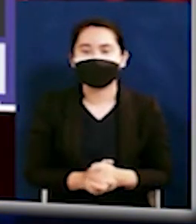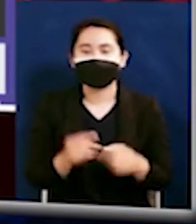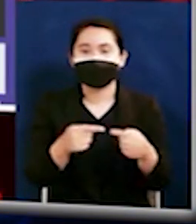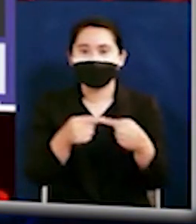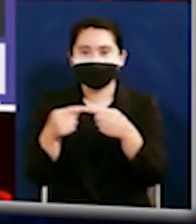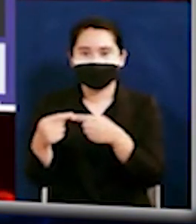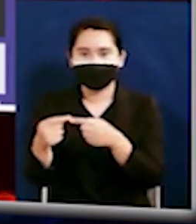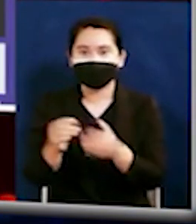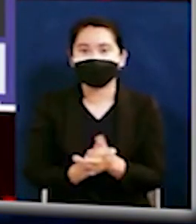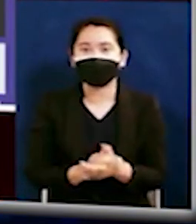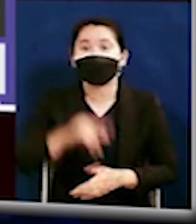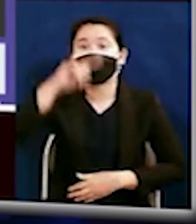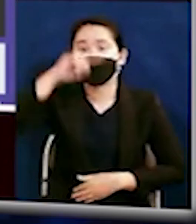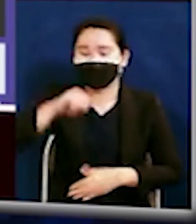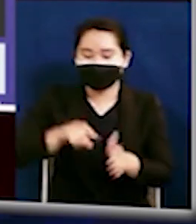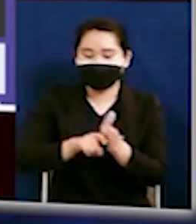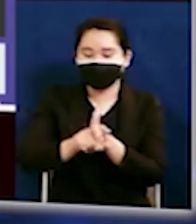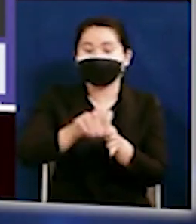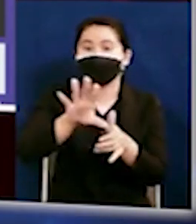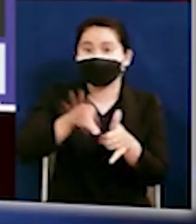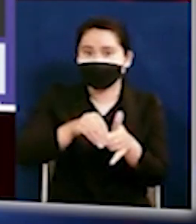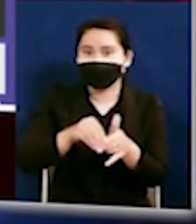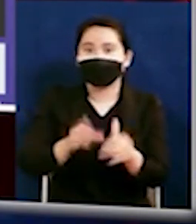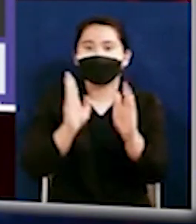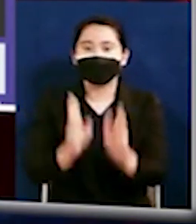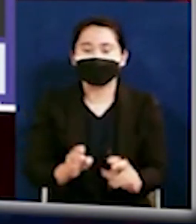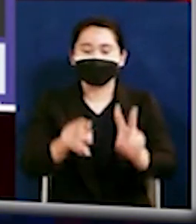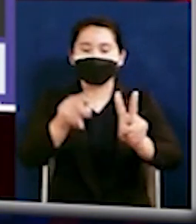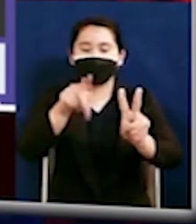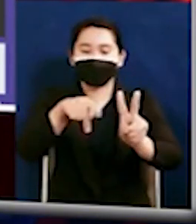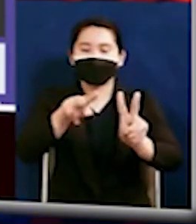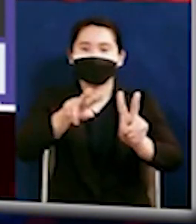ของเมื่อวานนี้นะครับติดเชื้อใหม่เนี่ย